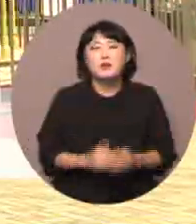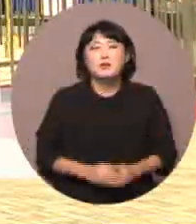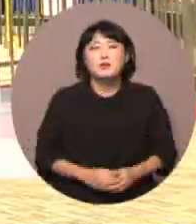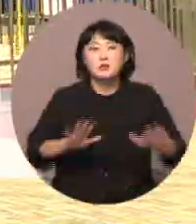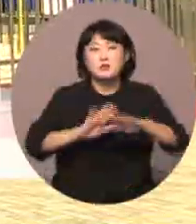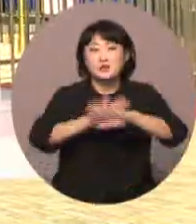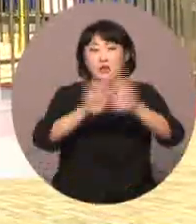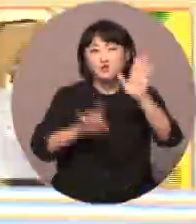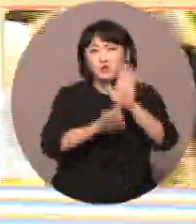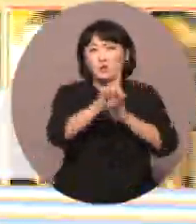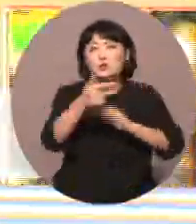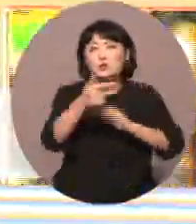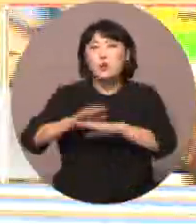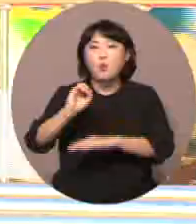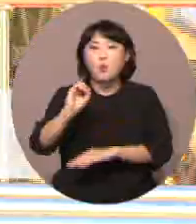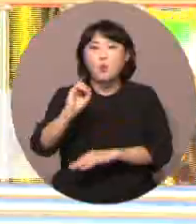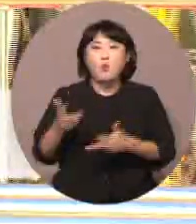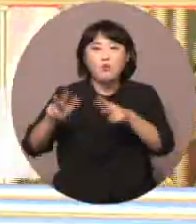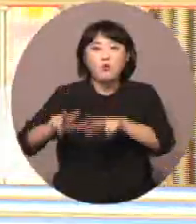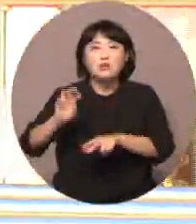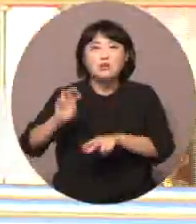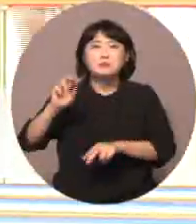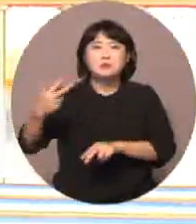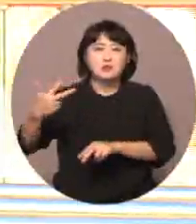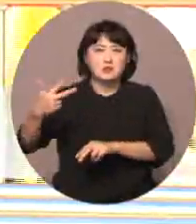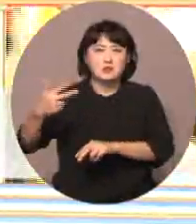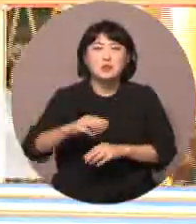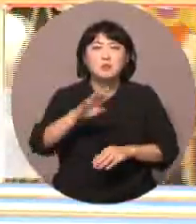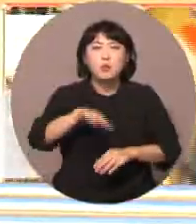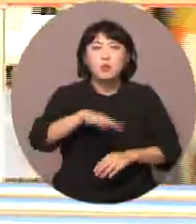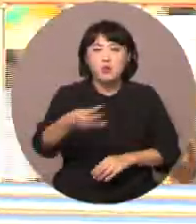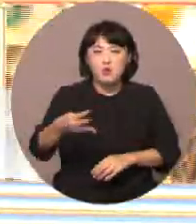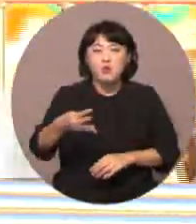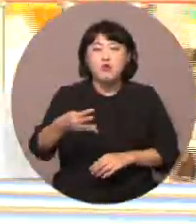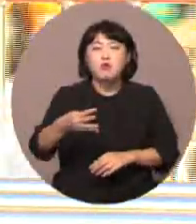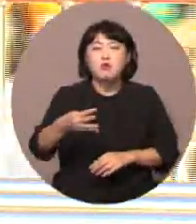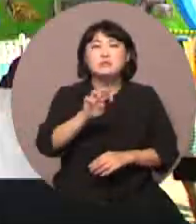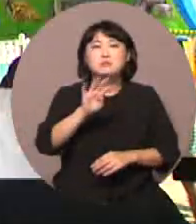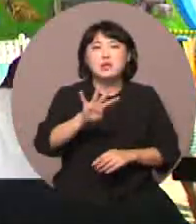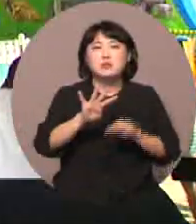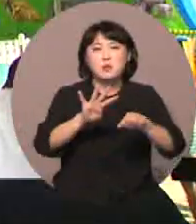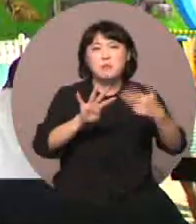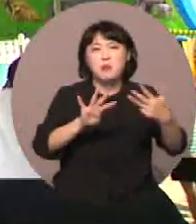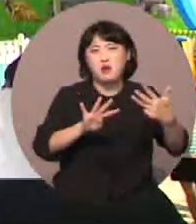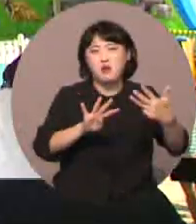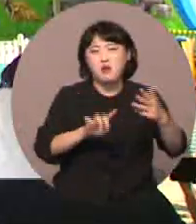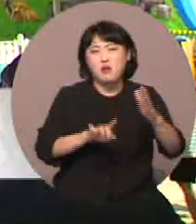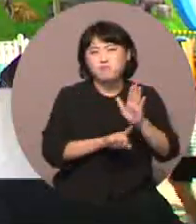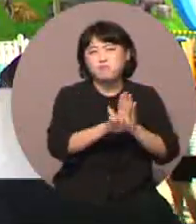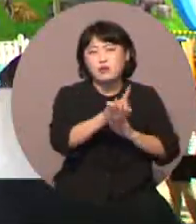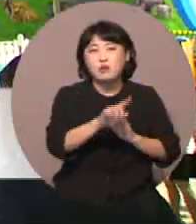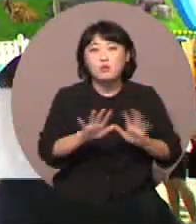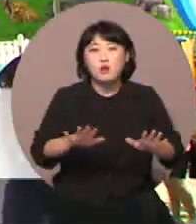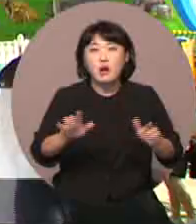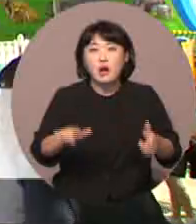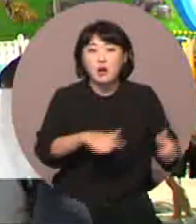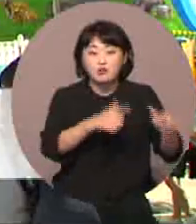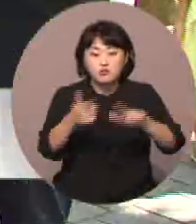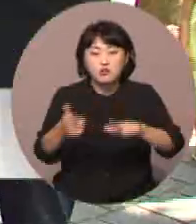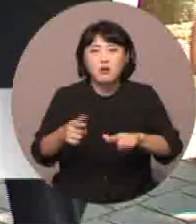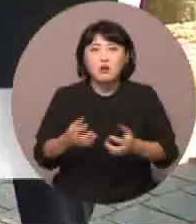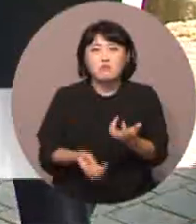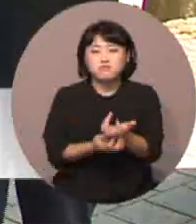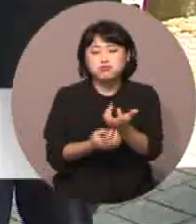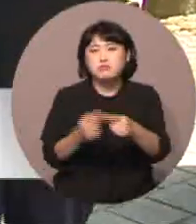낮 최고 기온은 대전 월드가 37도 보령 34.8도지 치솟는 등 한낮 찜통 더위가